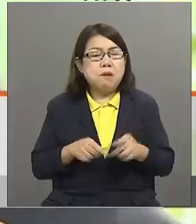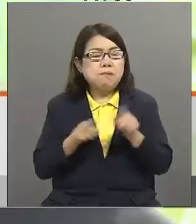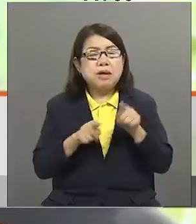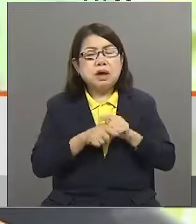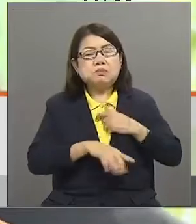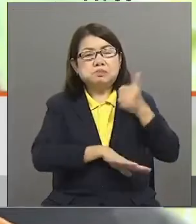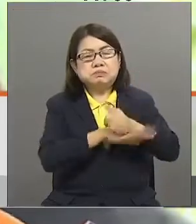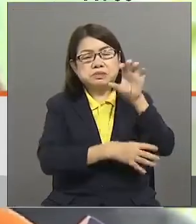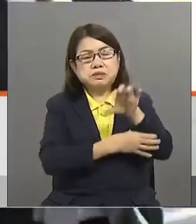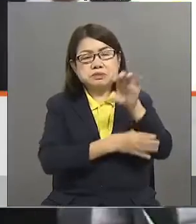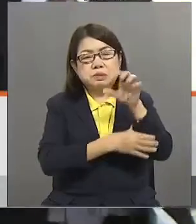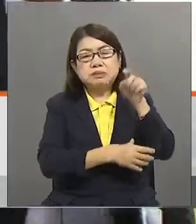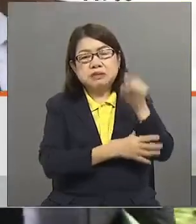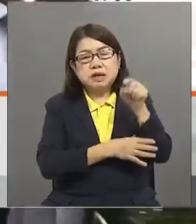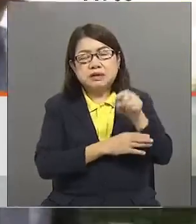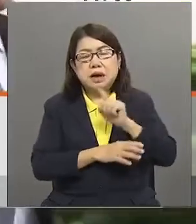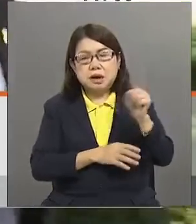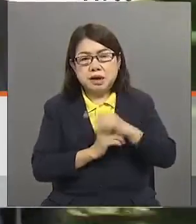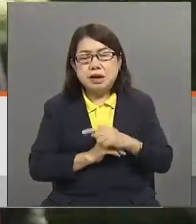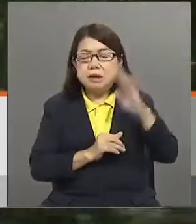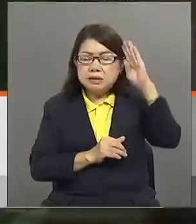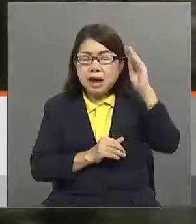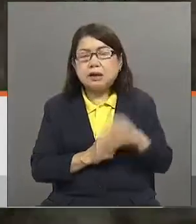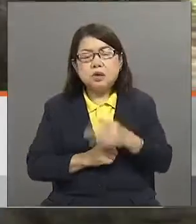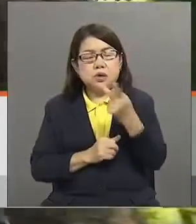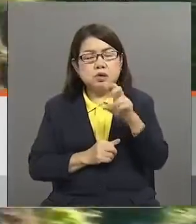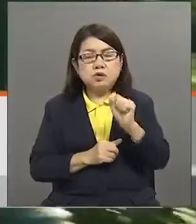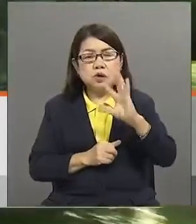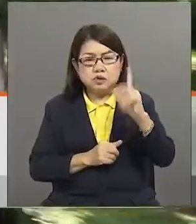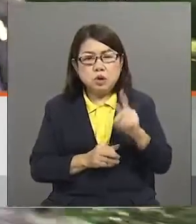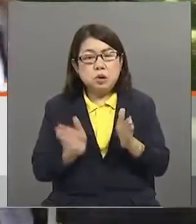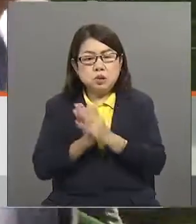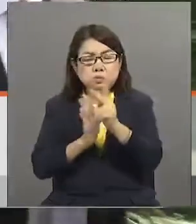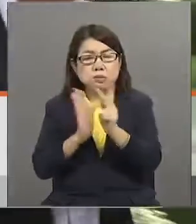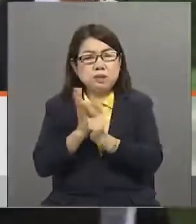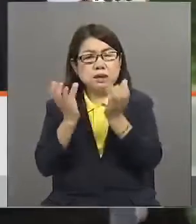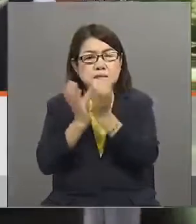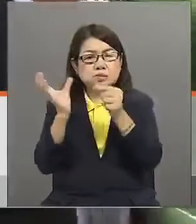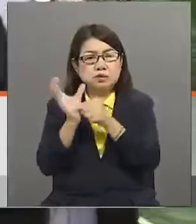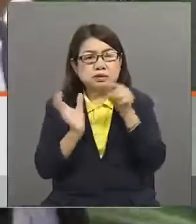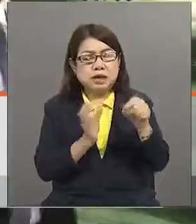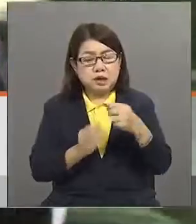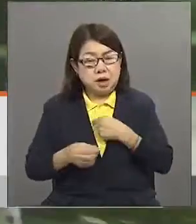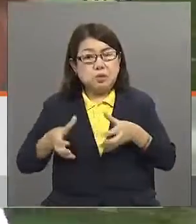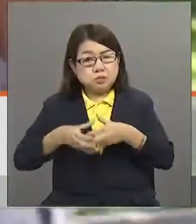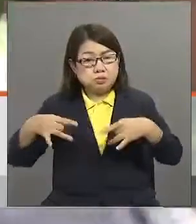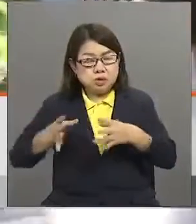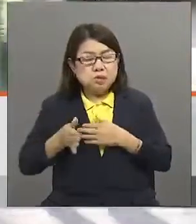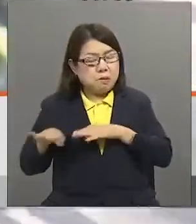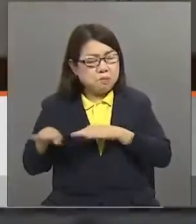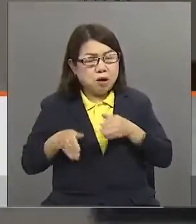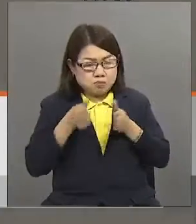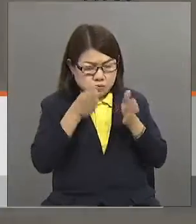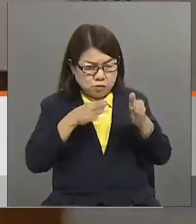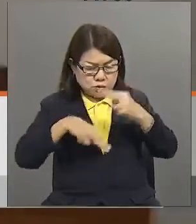อบงำอยู่โดยผ่านจากกลไกของคสช.และในรัฐธรรมนูญซึ่งฝ่ายค้านก็พร้อมที่จะตรวจสอบการทำงานของรัฐบาลอย่